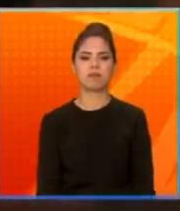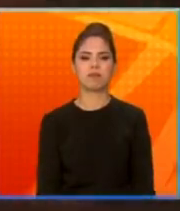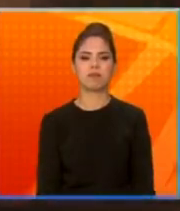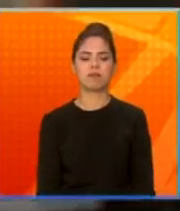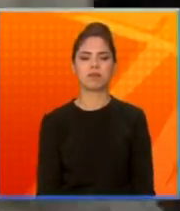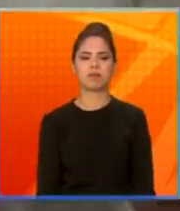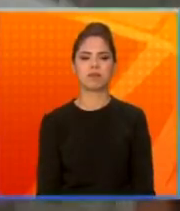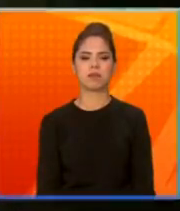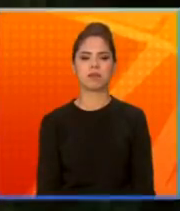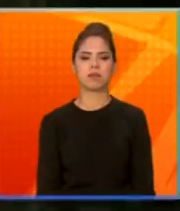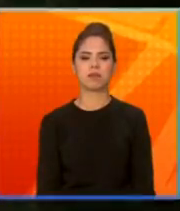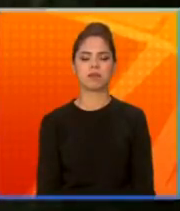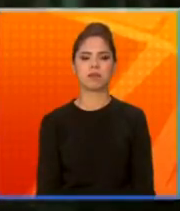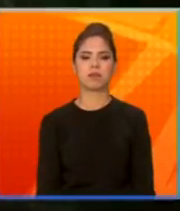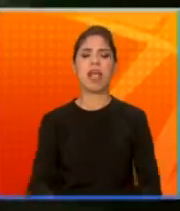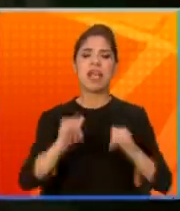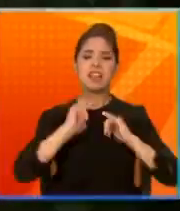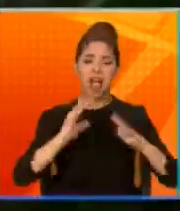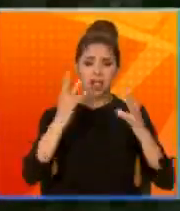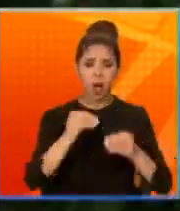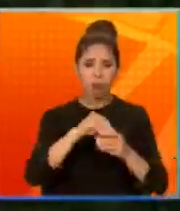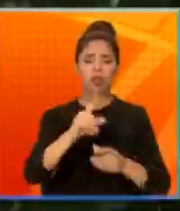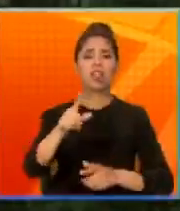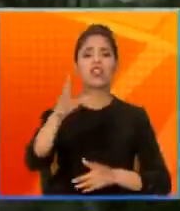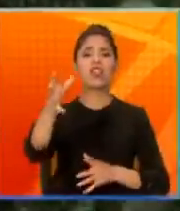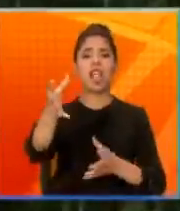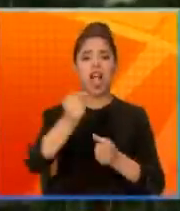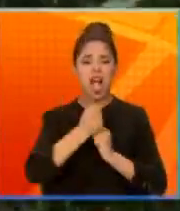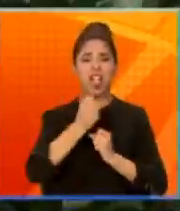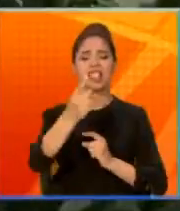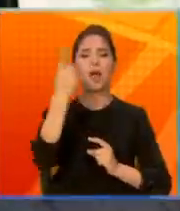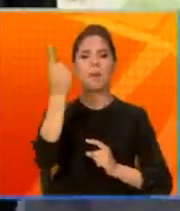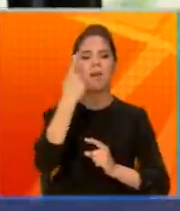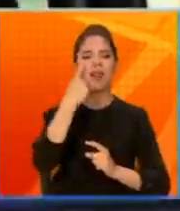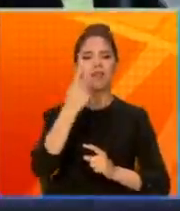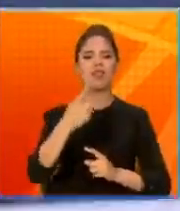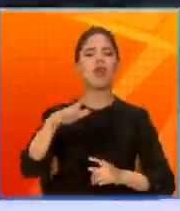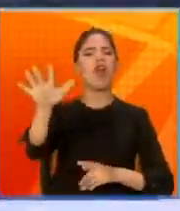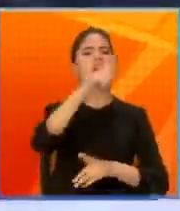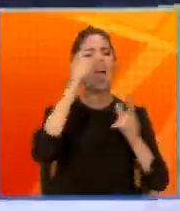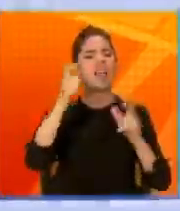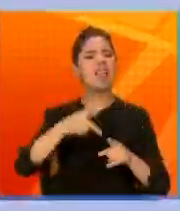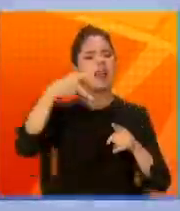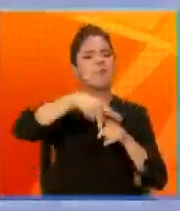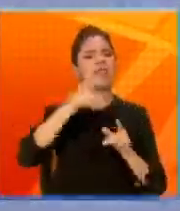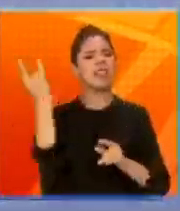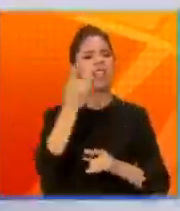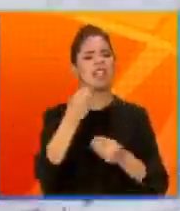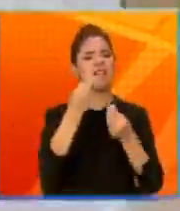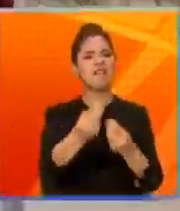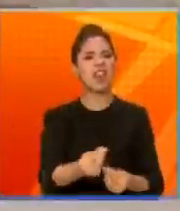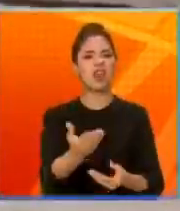O rahat etmeleri için satın aldığı minibüsle istedikleri her yere götürüyor